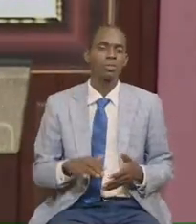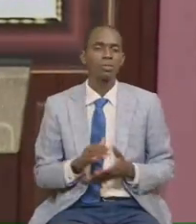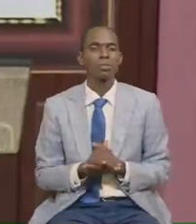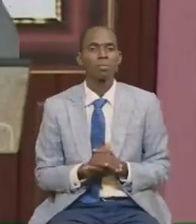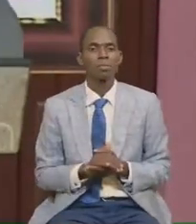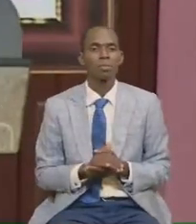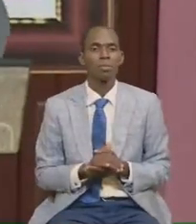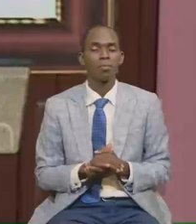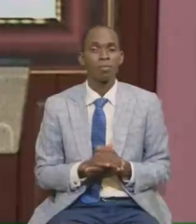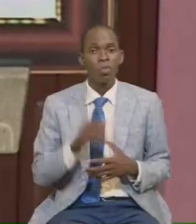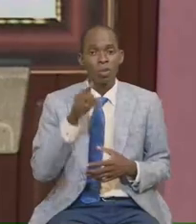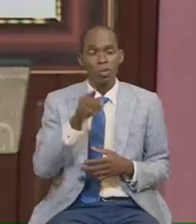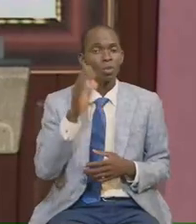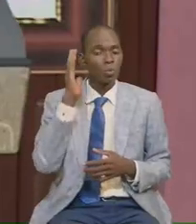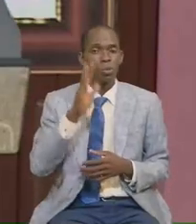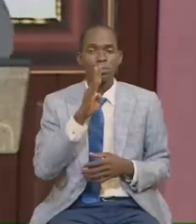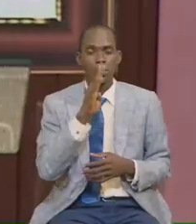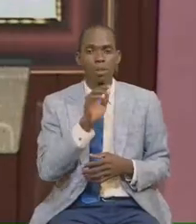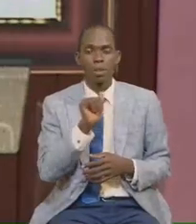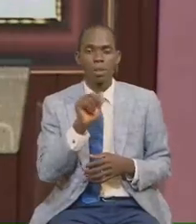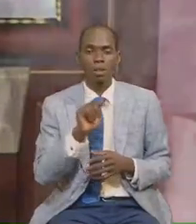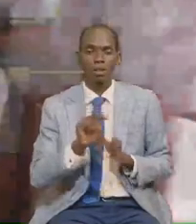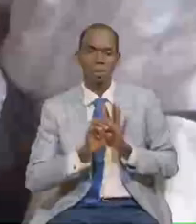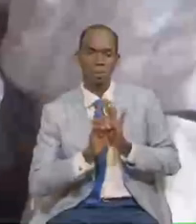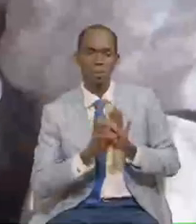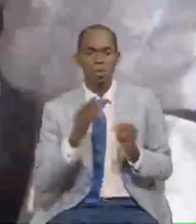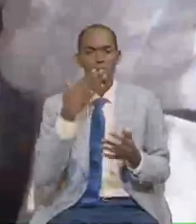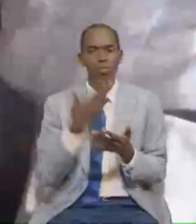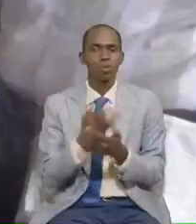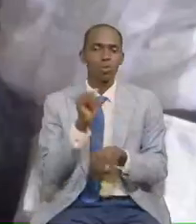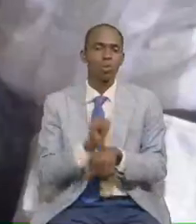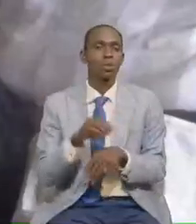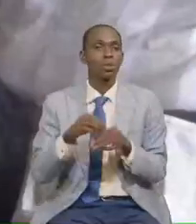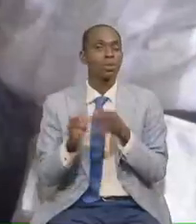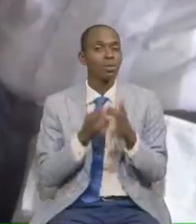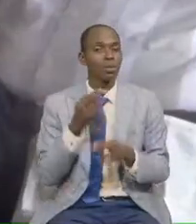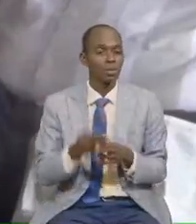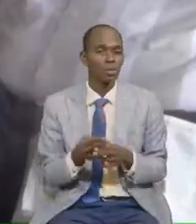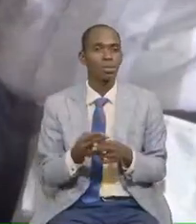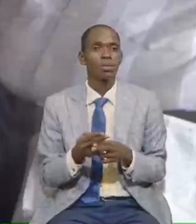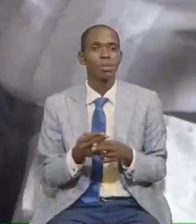Et tu seras un modèle de bonne œuvre. En Tite, chapitre